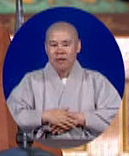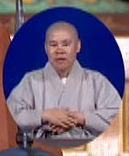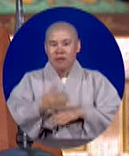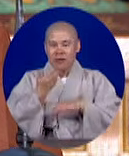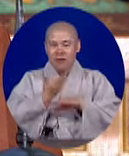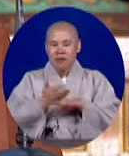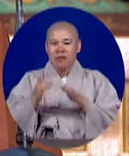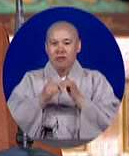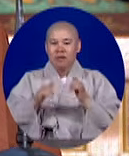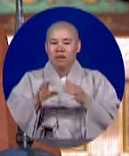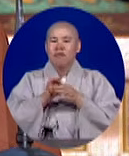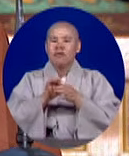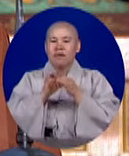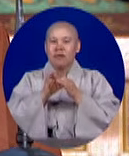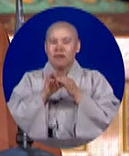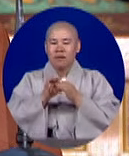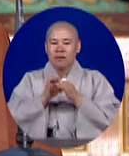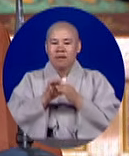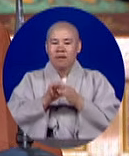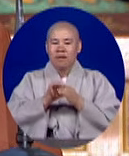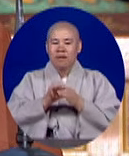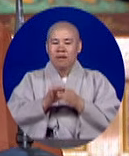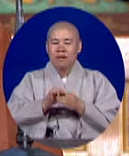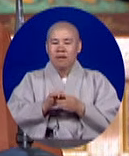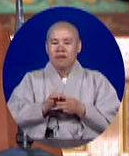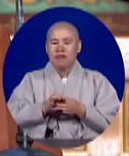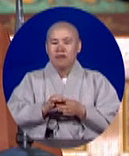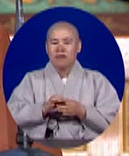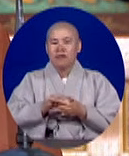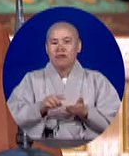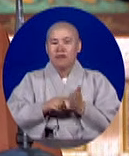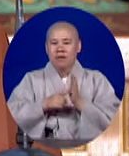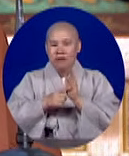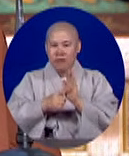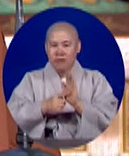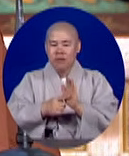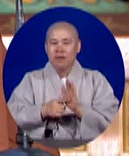다른 사람에 의해서 이제 인식이 되는 그런 나입니다.